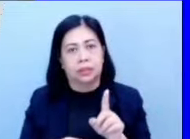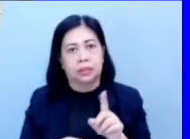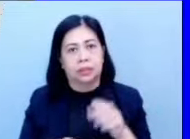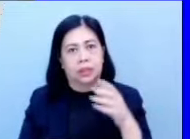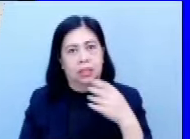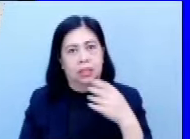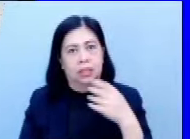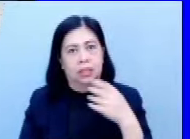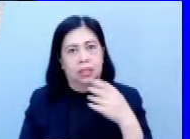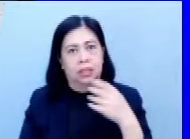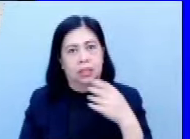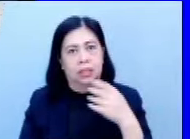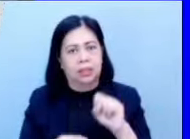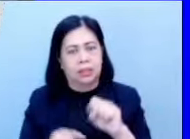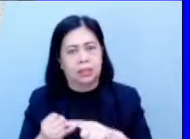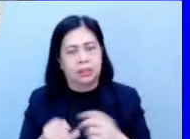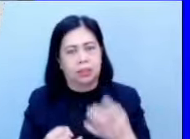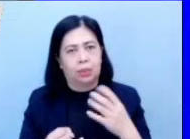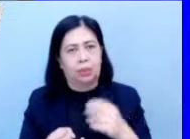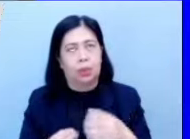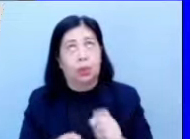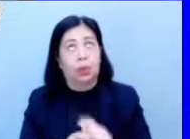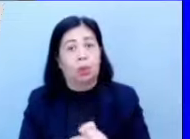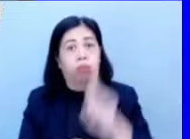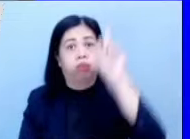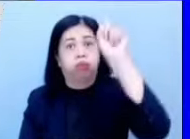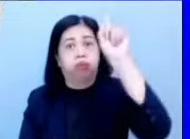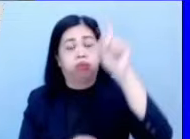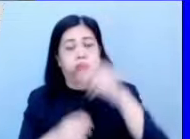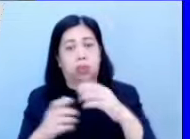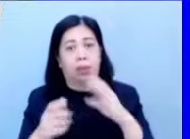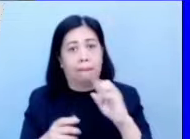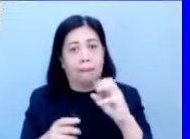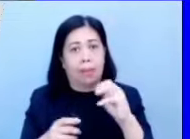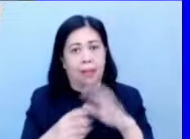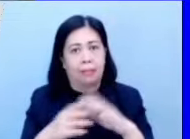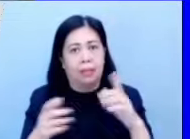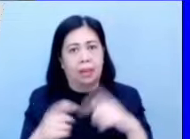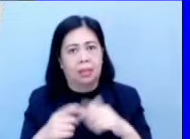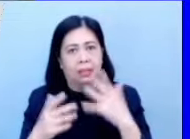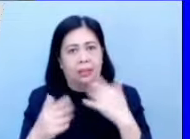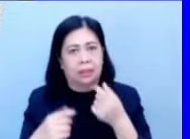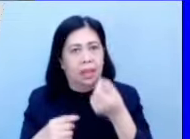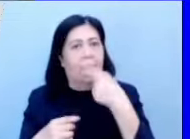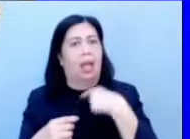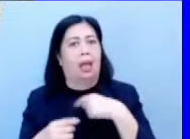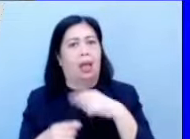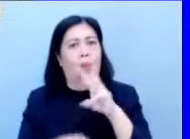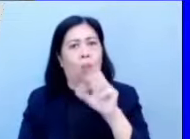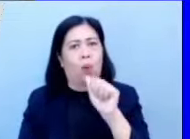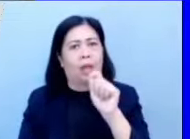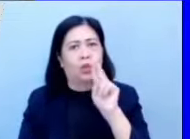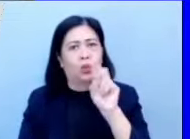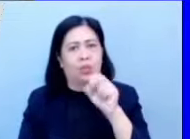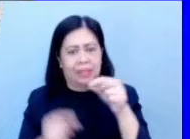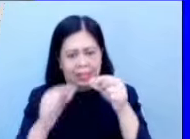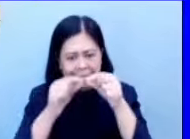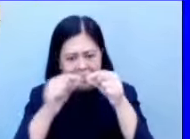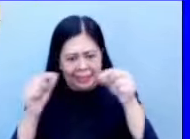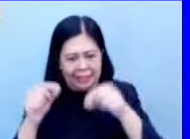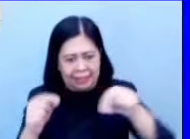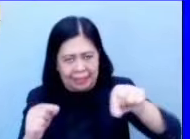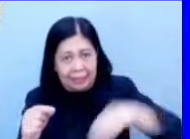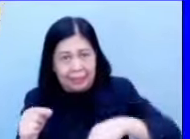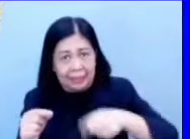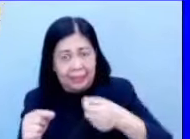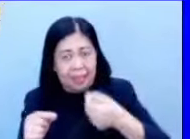isang nasabugan ng whistle bomb at isang sa kasamaang palad nakalunok ng Watusi. Mm-hmm. Inaasahan natin mas darami pa po ang